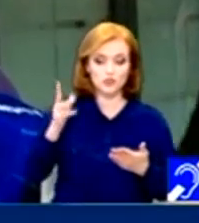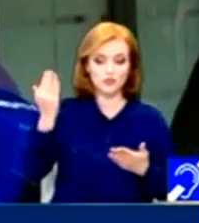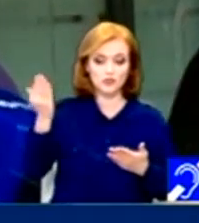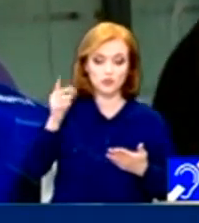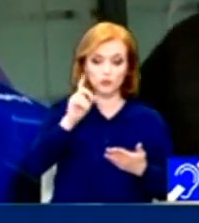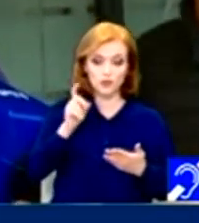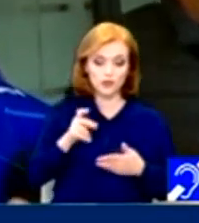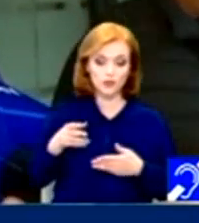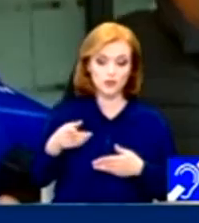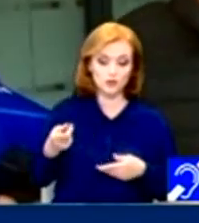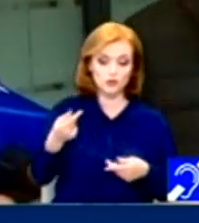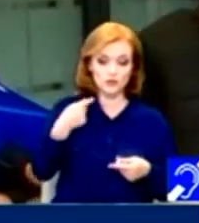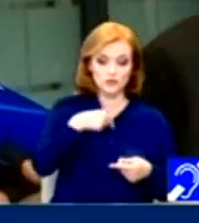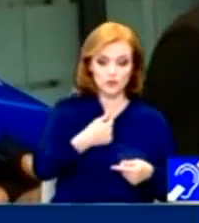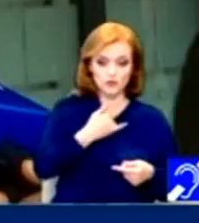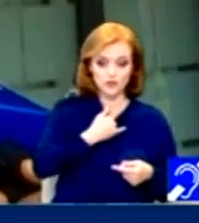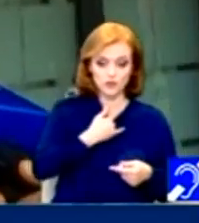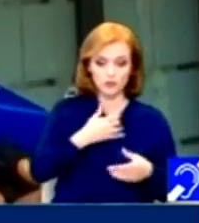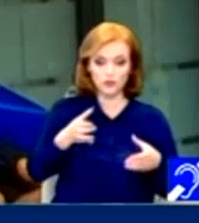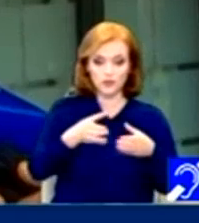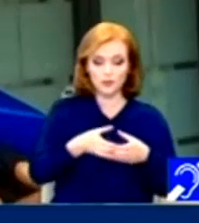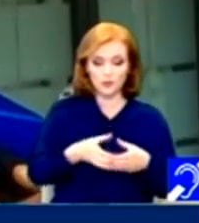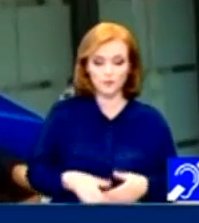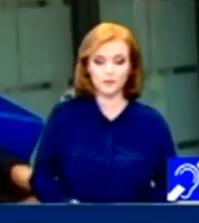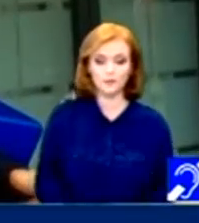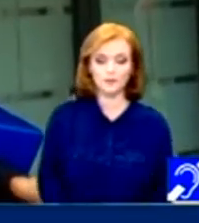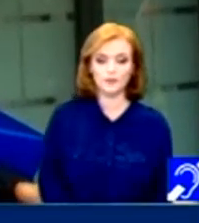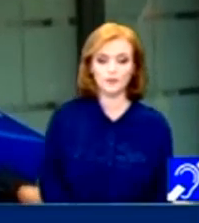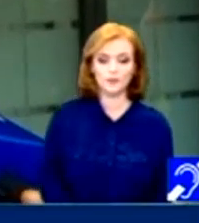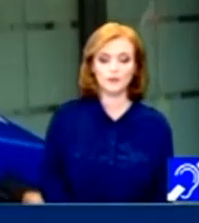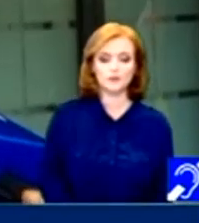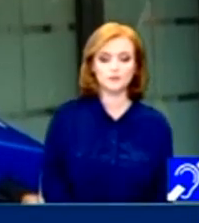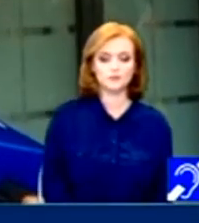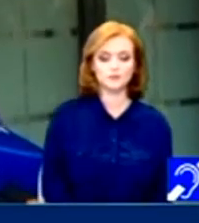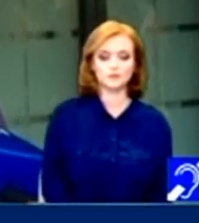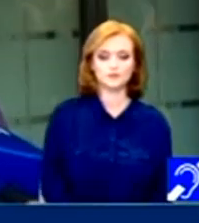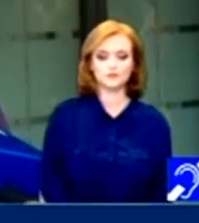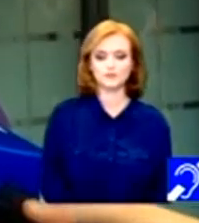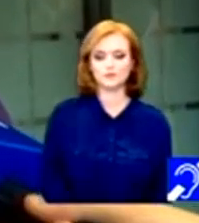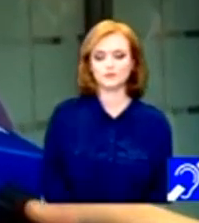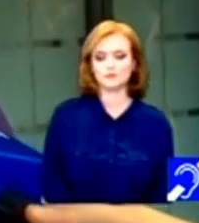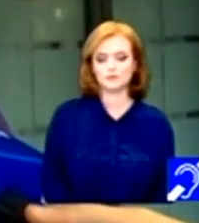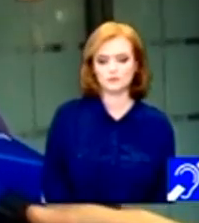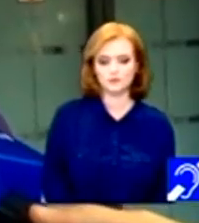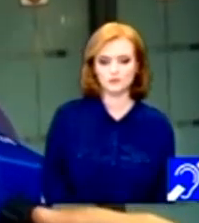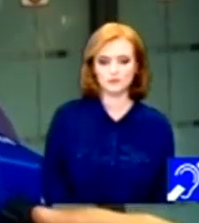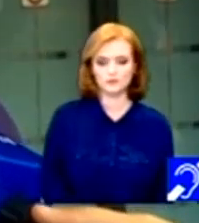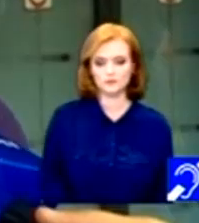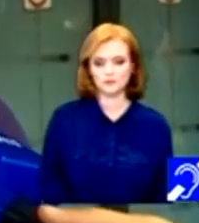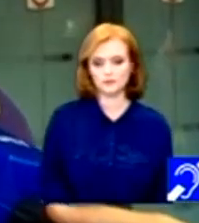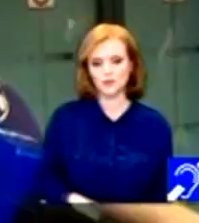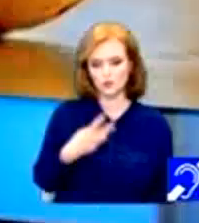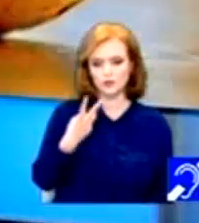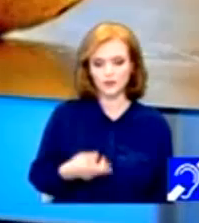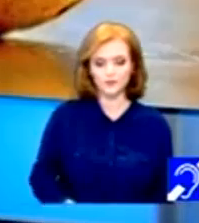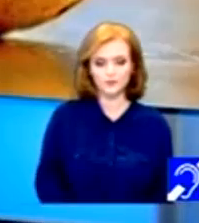va apela la mine, cu siguranță, dacă voi fi lăsat de club sau știu eu ce demersuri trebuie făcute, voi fi